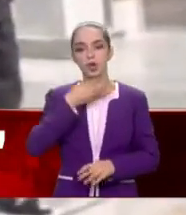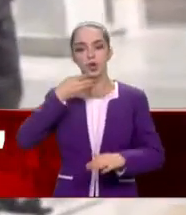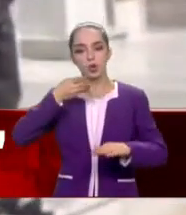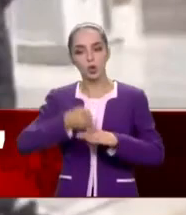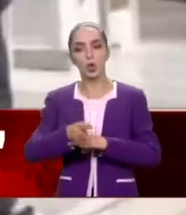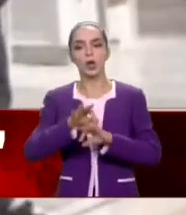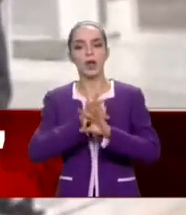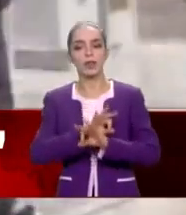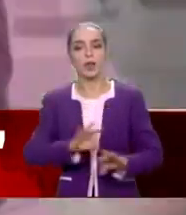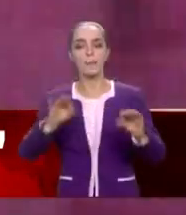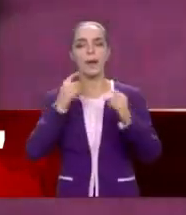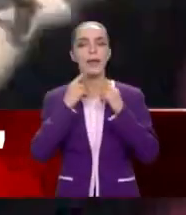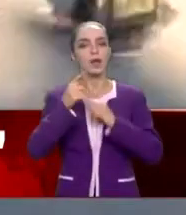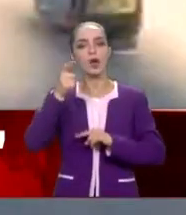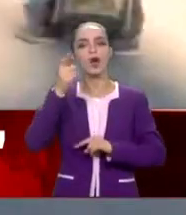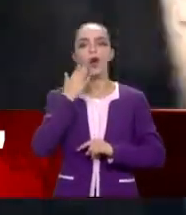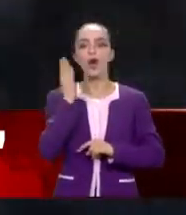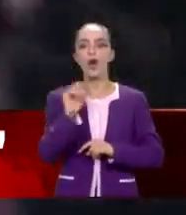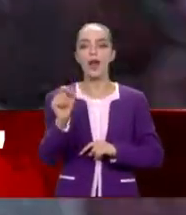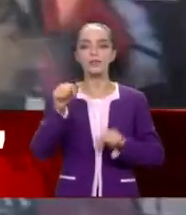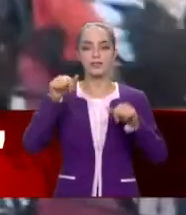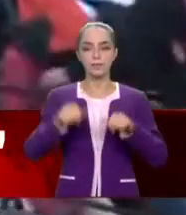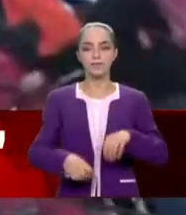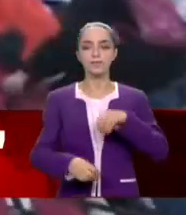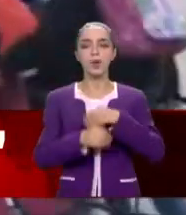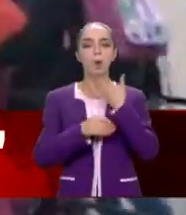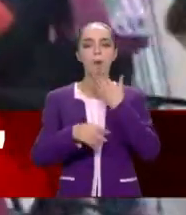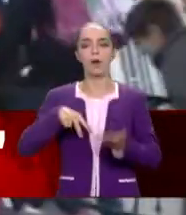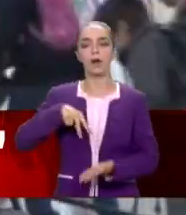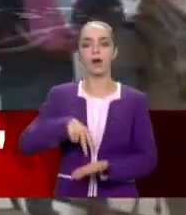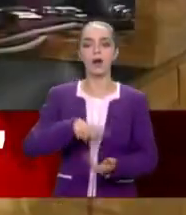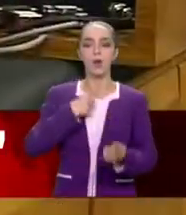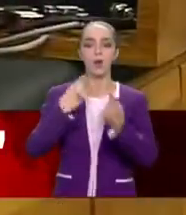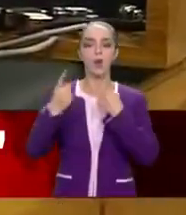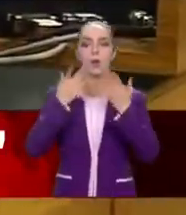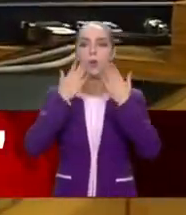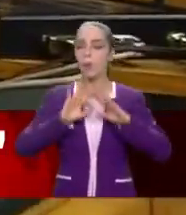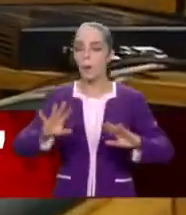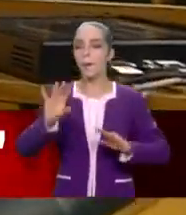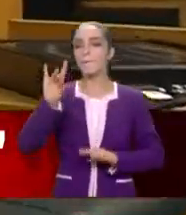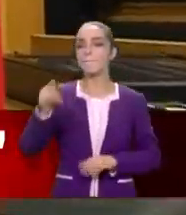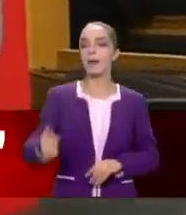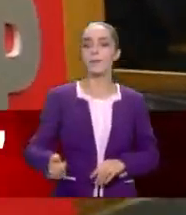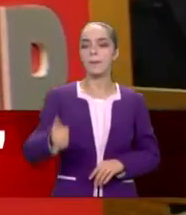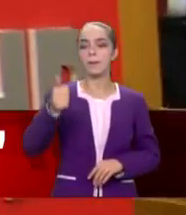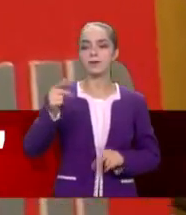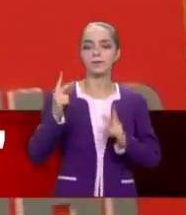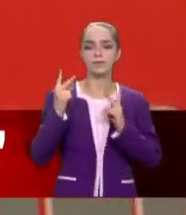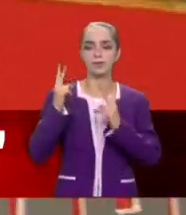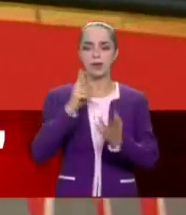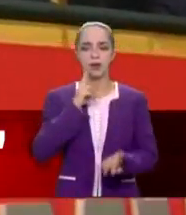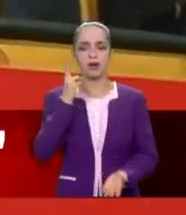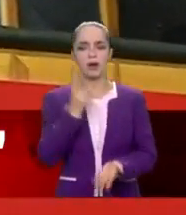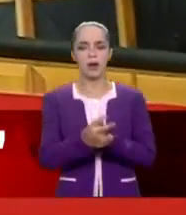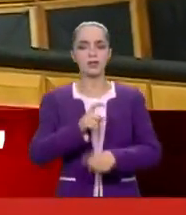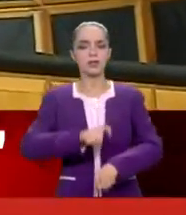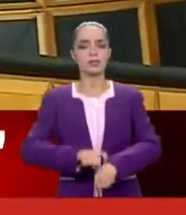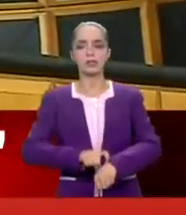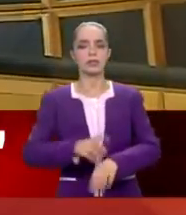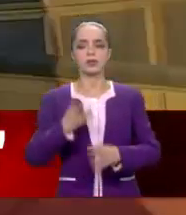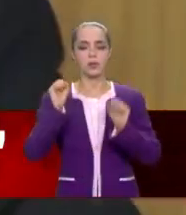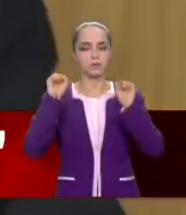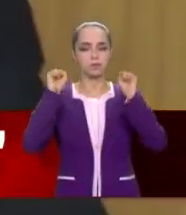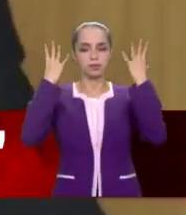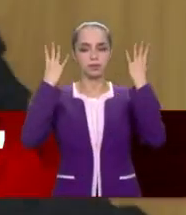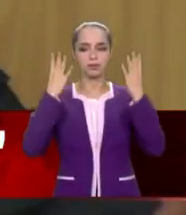öğrenci andı artık okullarda okutulmayacak. Bahçeli, Danıştay İdari Dava Daireleri Kurulu'nun o kararına ateş